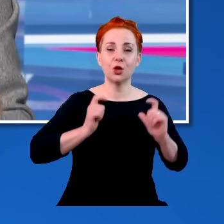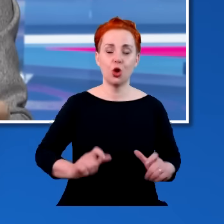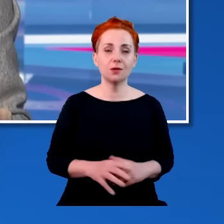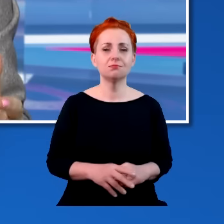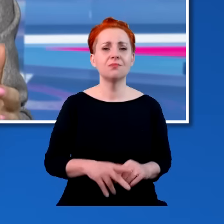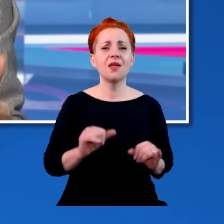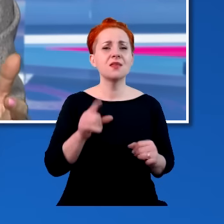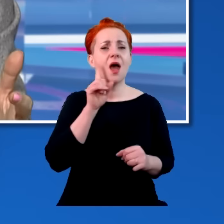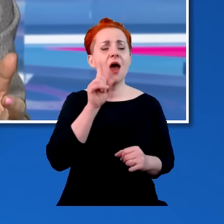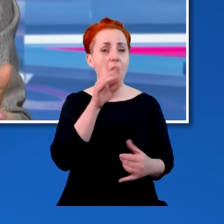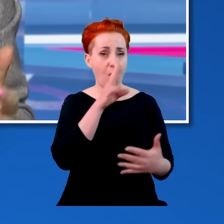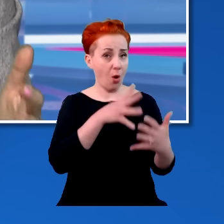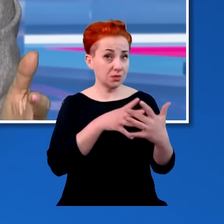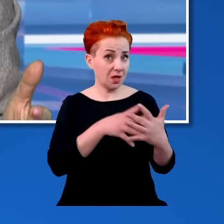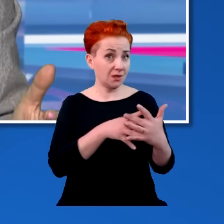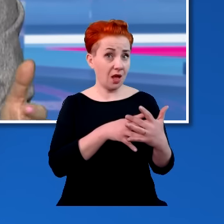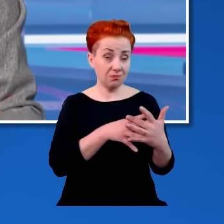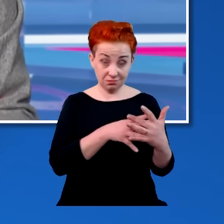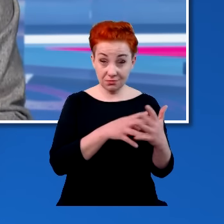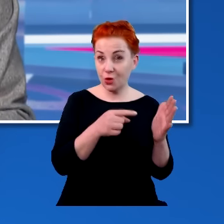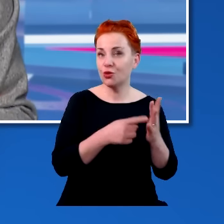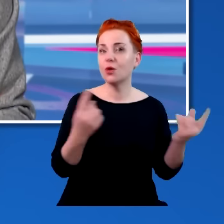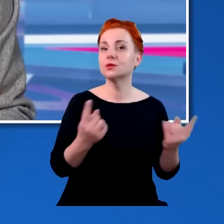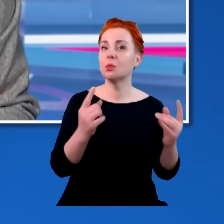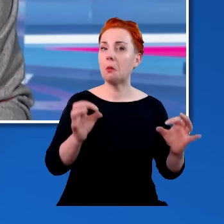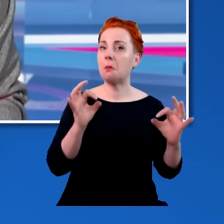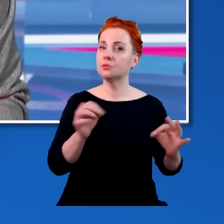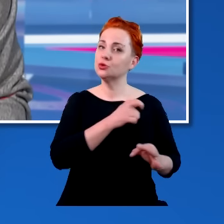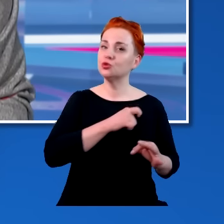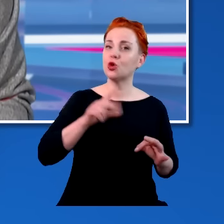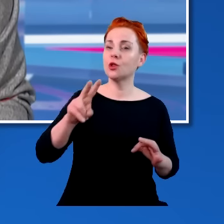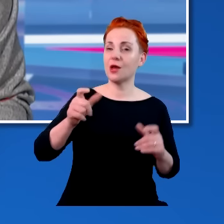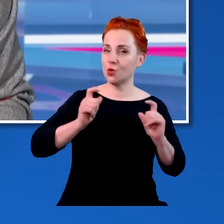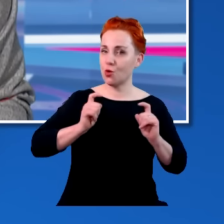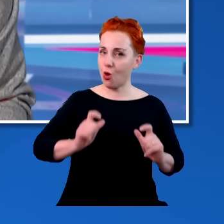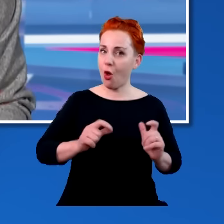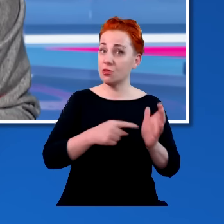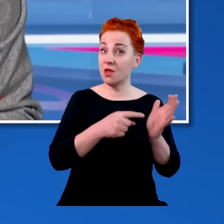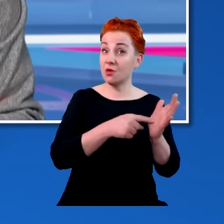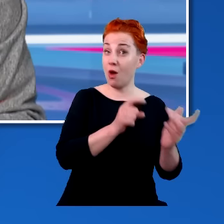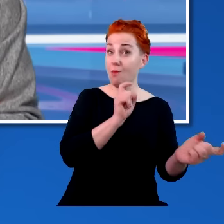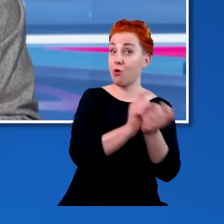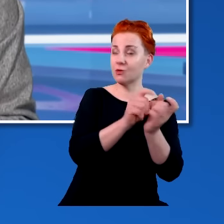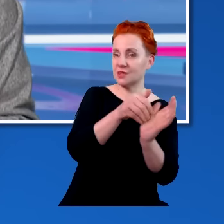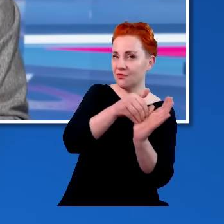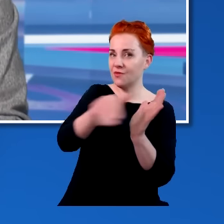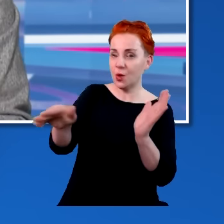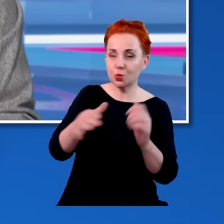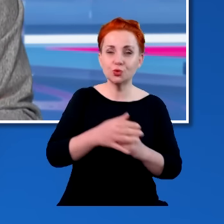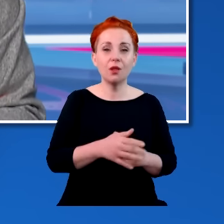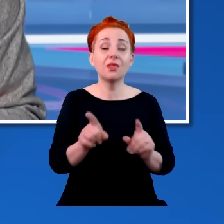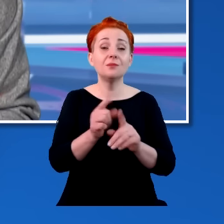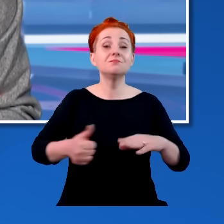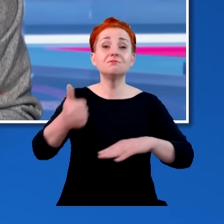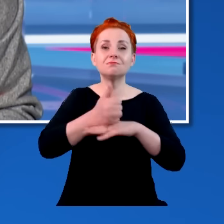jest, dobrze się stało, że jednak Solidarność Rolnicza została z tych protestów wykluczona? Przewodniczący,